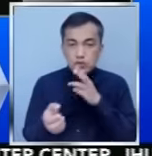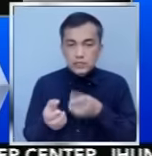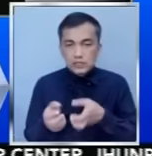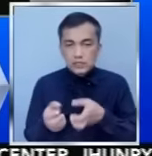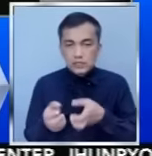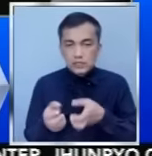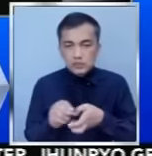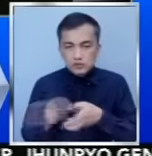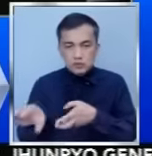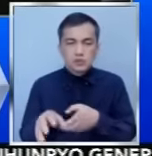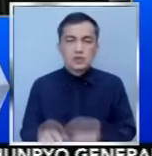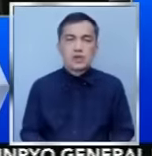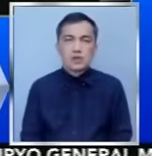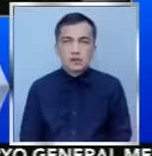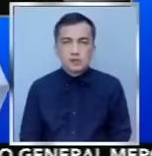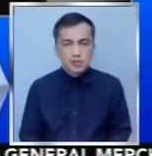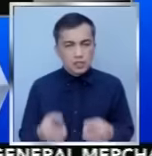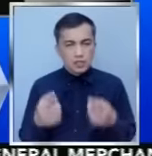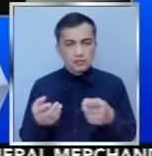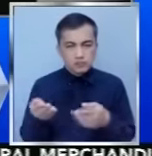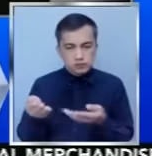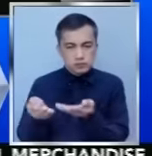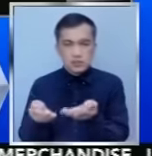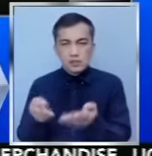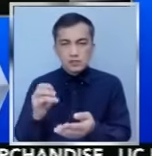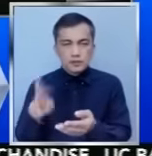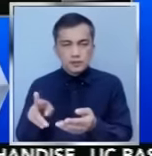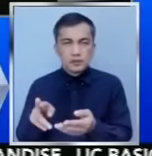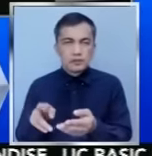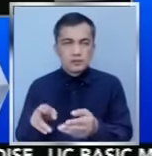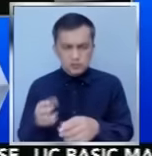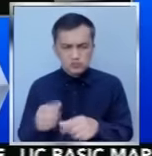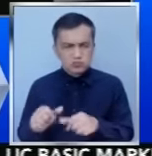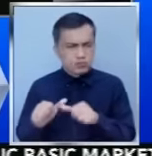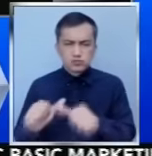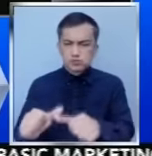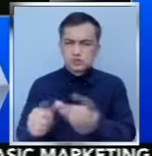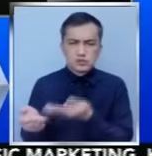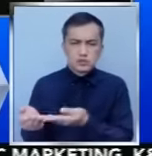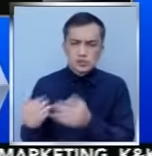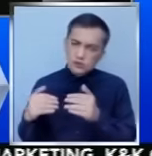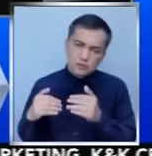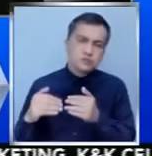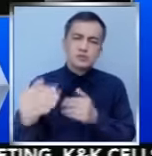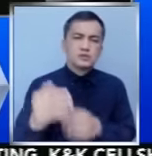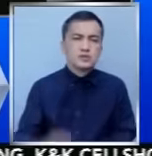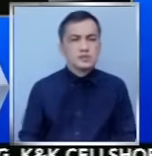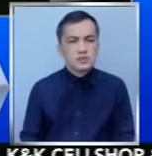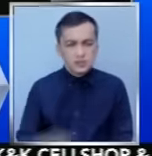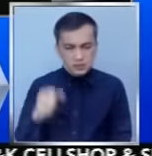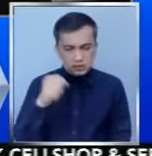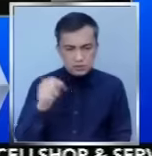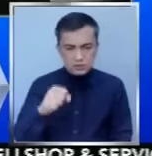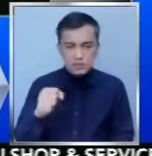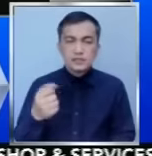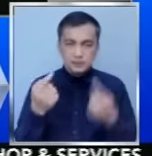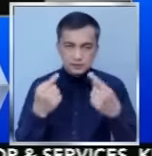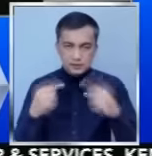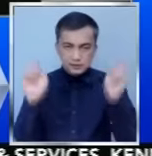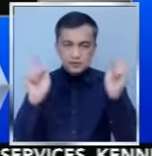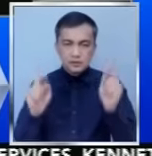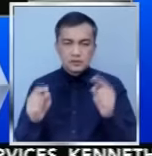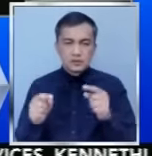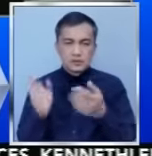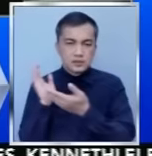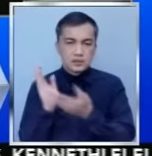yung inaabot ng mga barko ng bfr ay tinuloy pa rin nila yung kanilang misyon Yes maging naging successful yung kanilang resupply